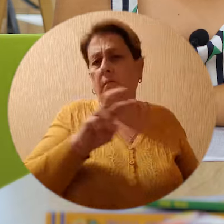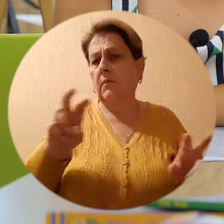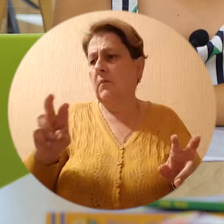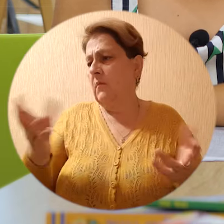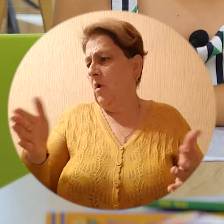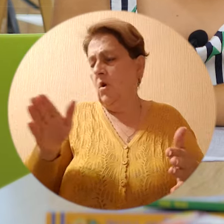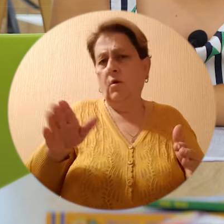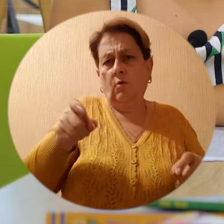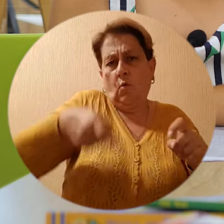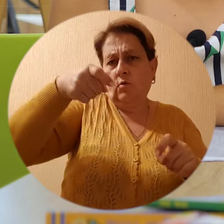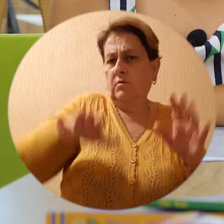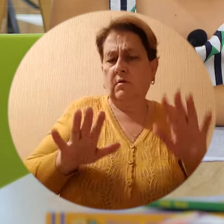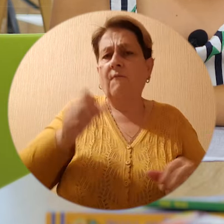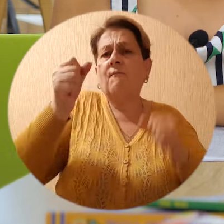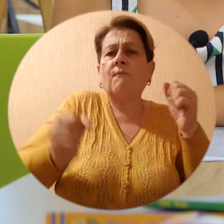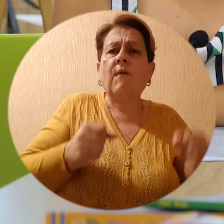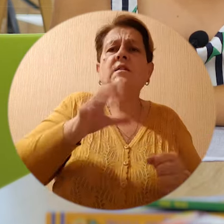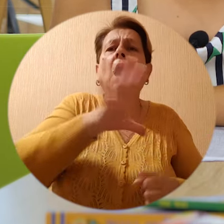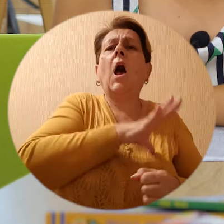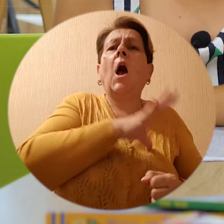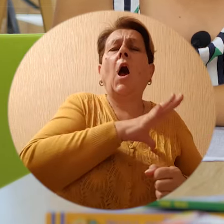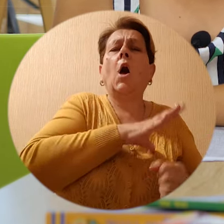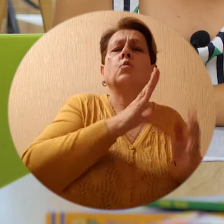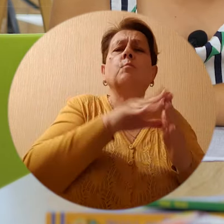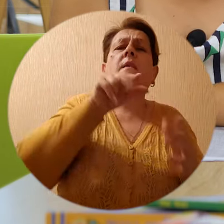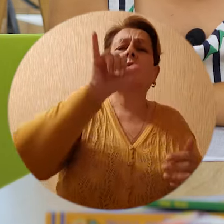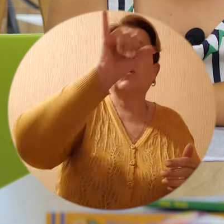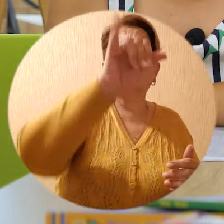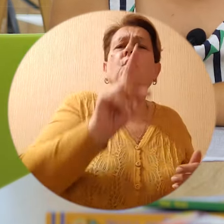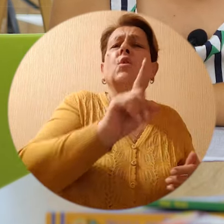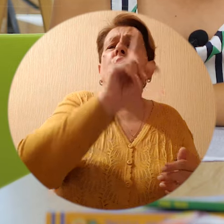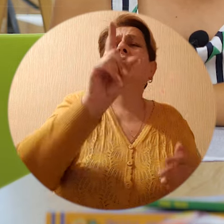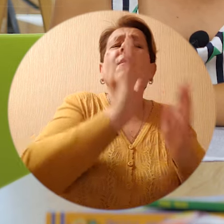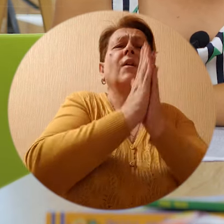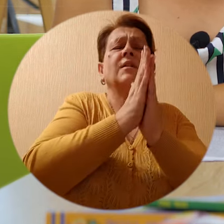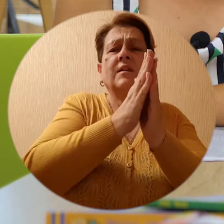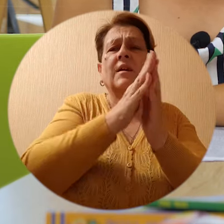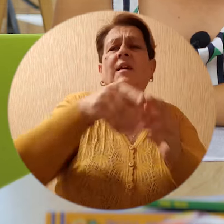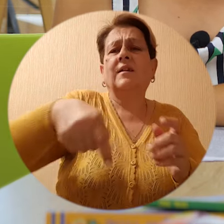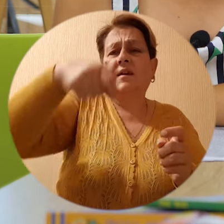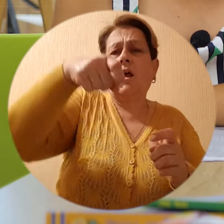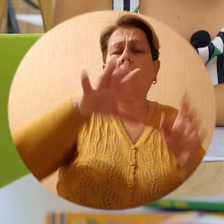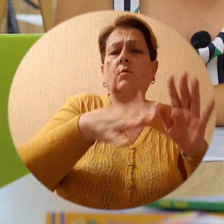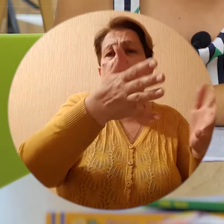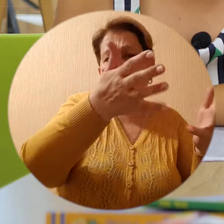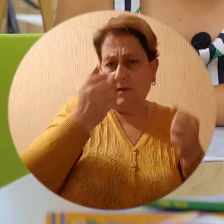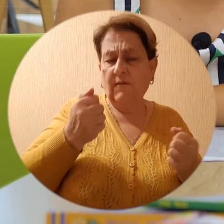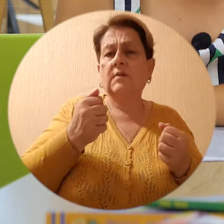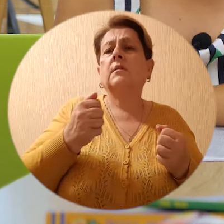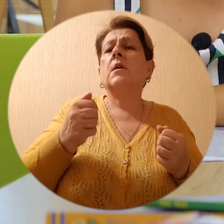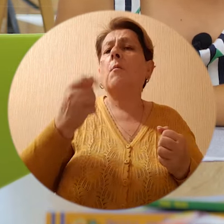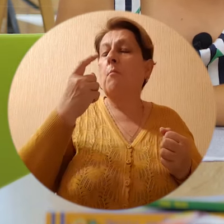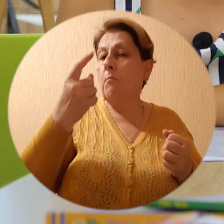նայեց, կոտը չգտավ, վազեց հարուստ Մաթեի տուն, մի ժամով խնդրեց նրա կոտը։ Սա